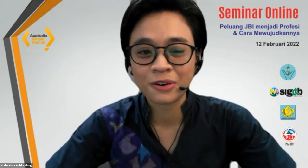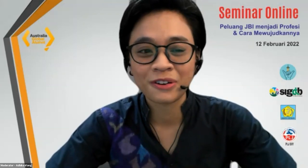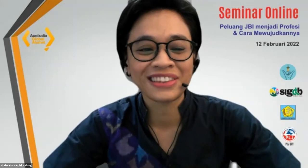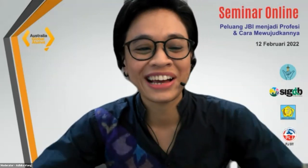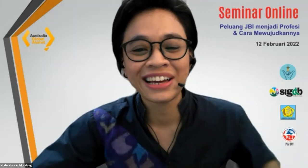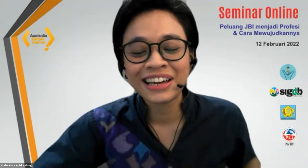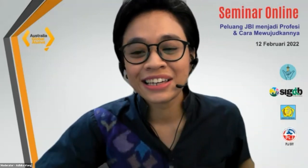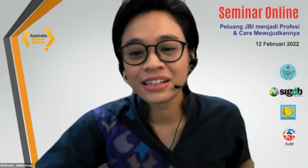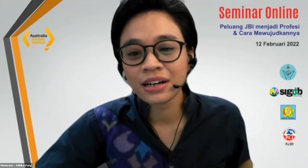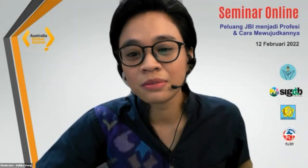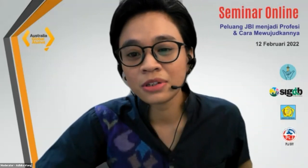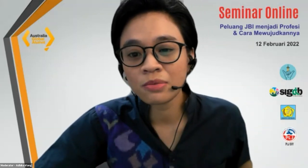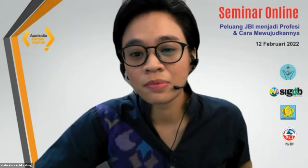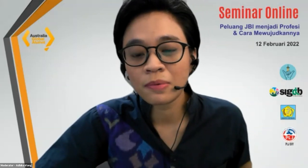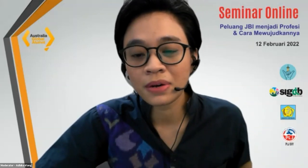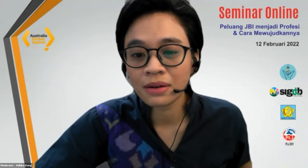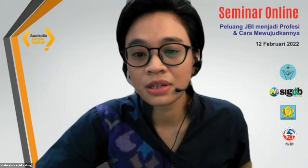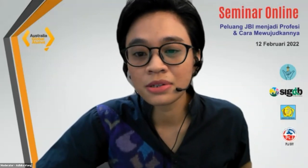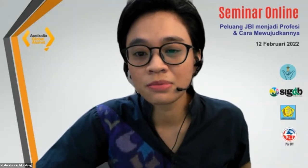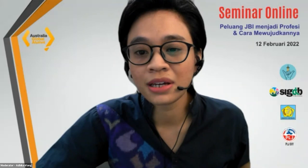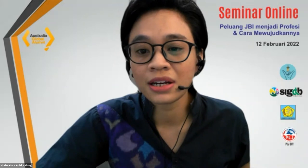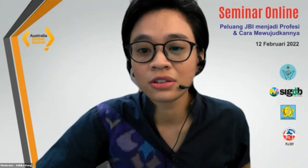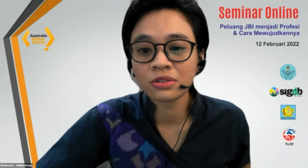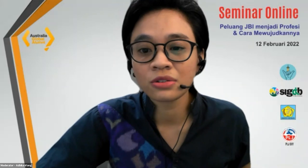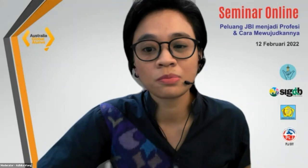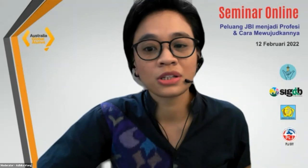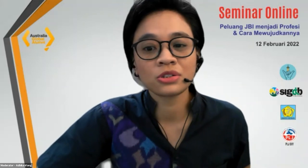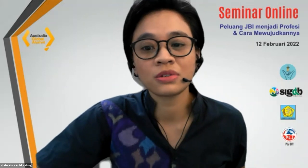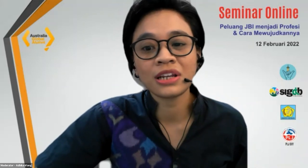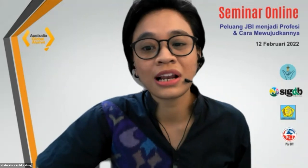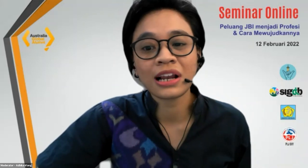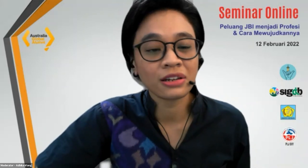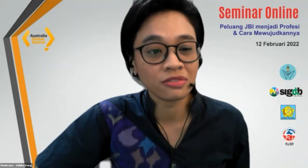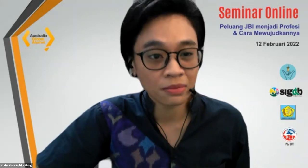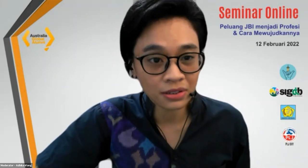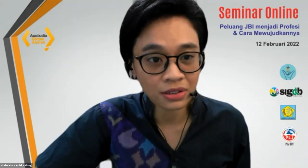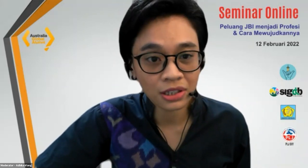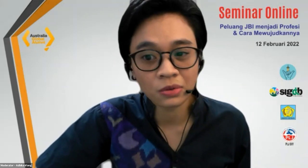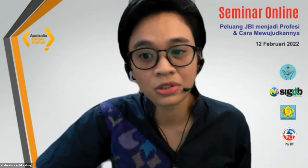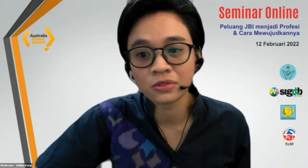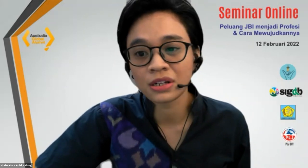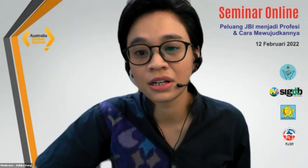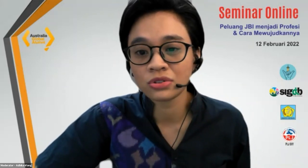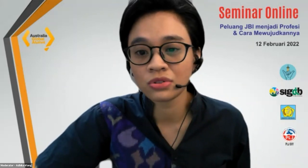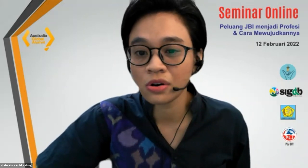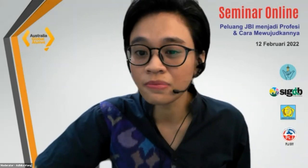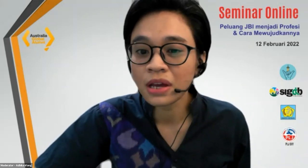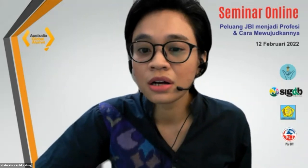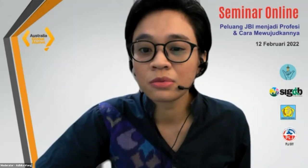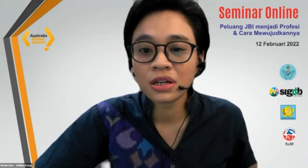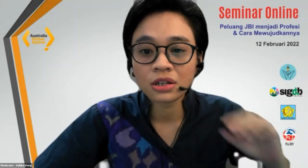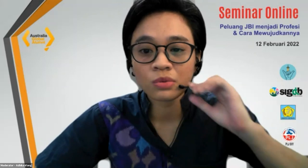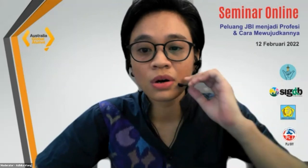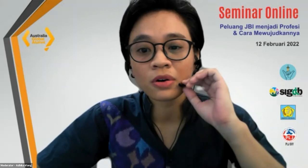Sunan Kalijogo ya ya beliau merupakan nah menjabat sebagai Direktur di pusat studi dan layanan difabel di UIN Sunan Kalijogo